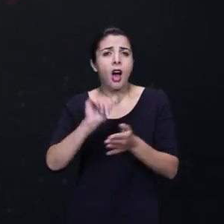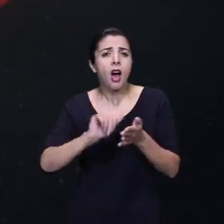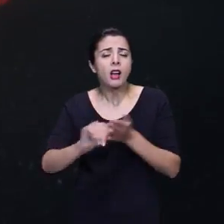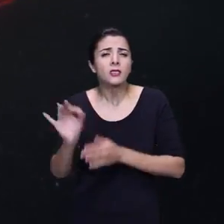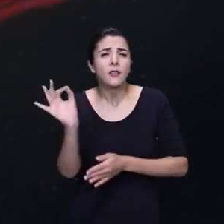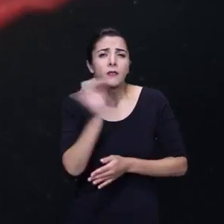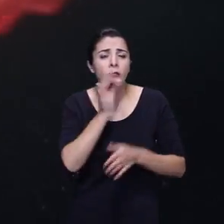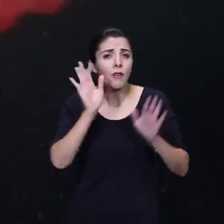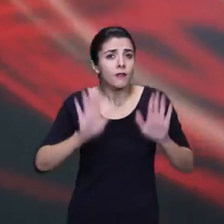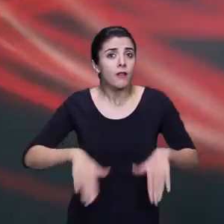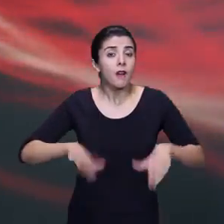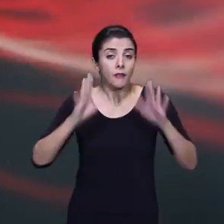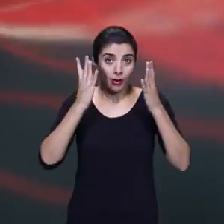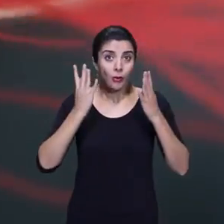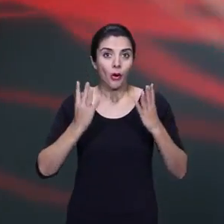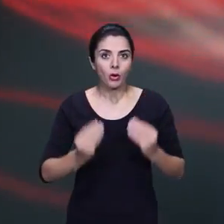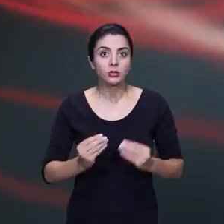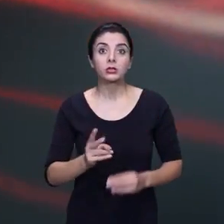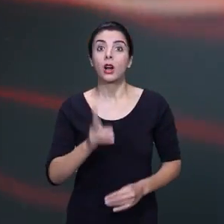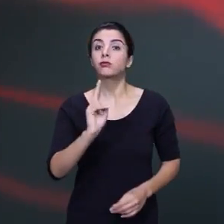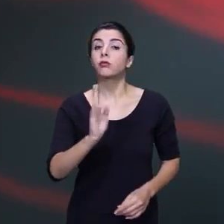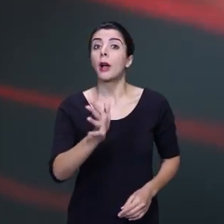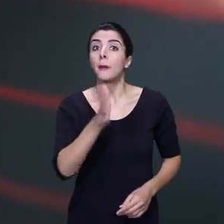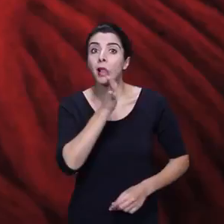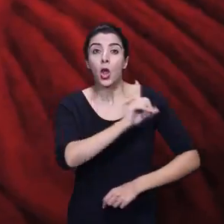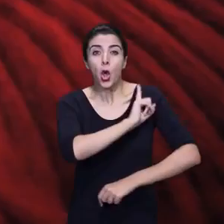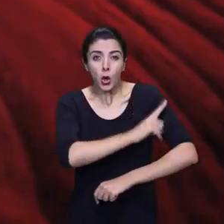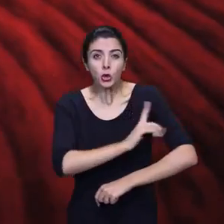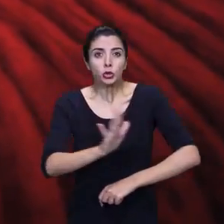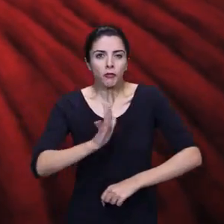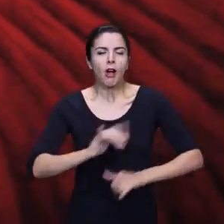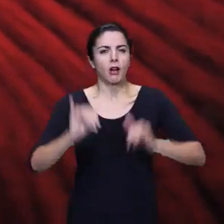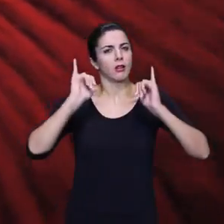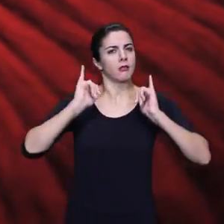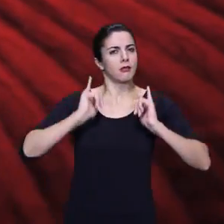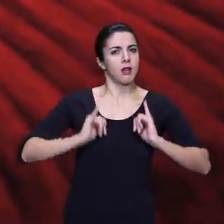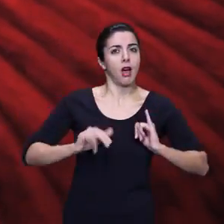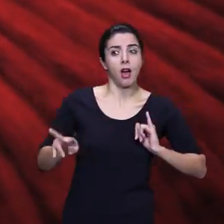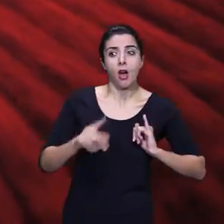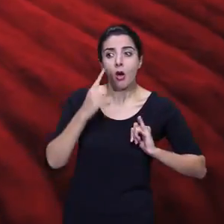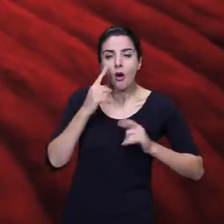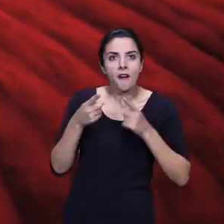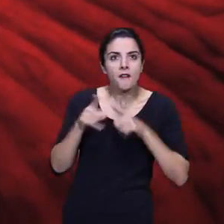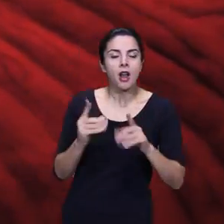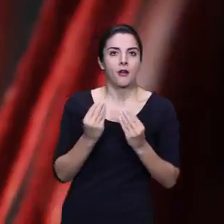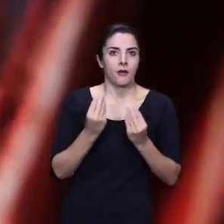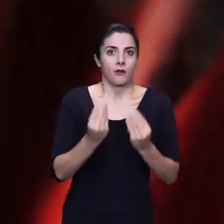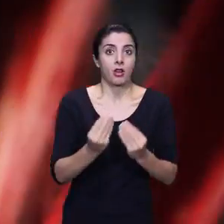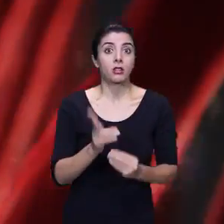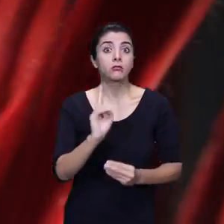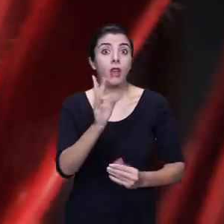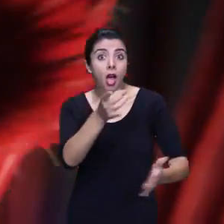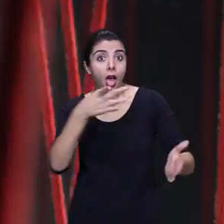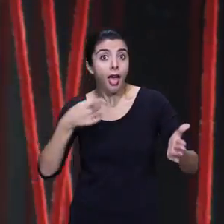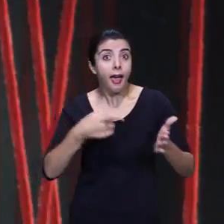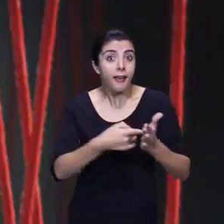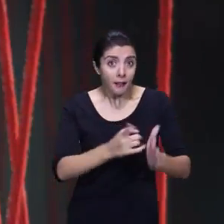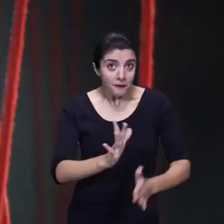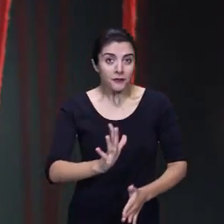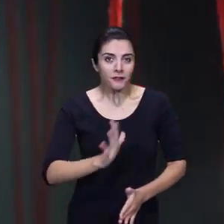her şey pamuk ipliğine bağlı olsa bile, bilgin ve azmin varsa seni diğerlerinden güçlü kılan, hedefin